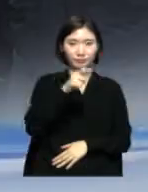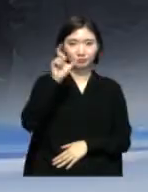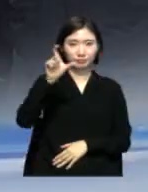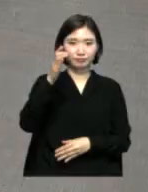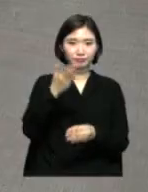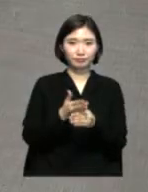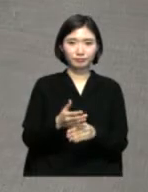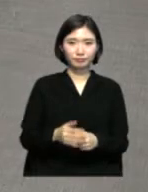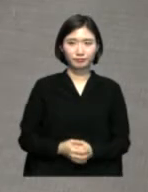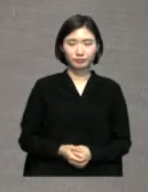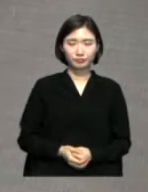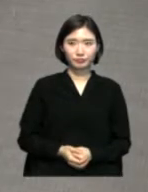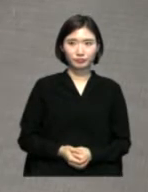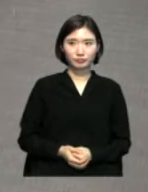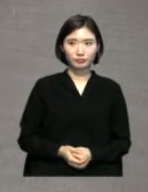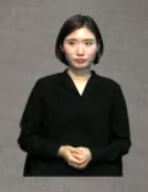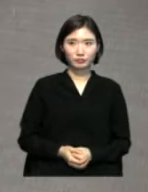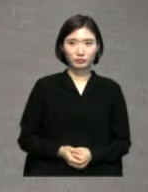기자입니다.